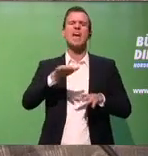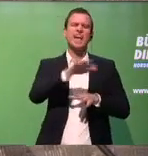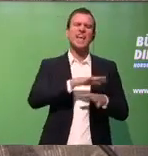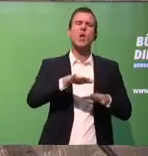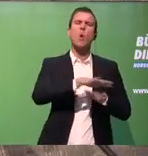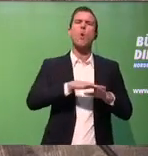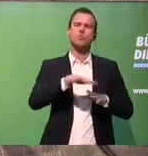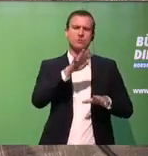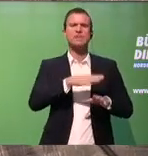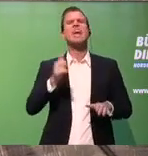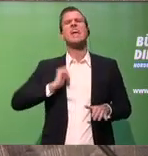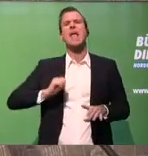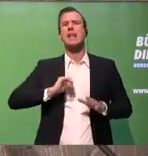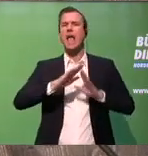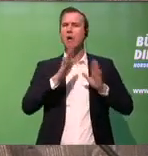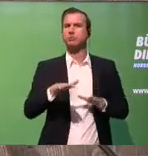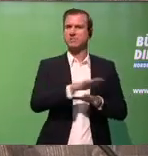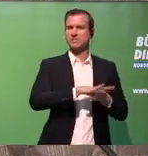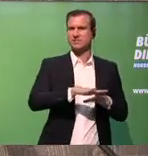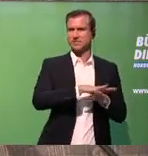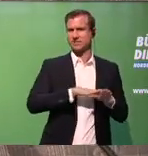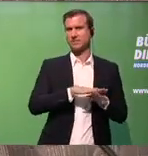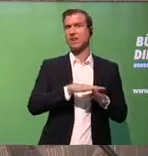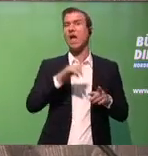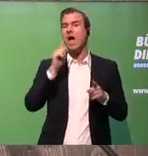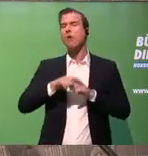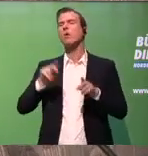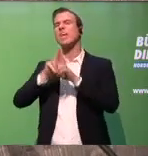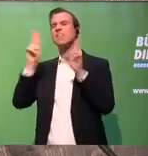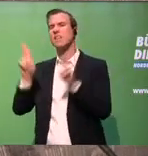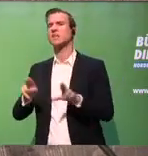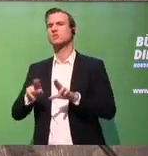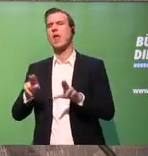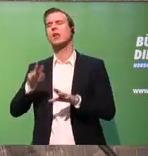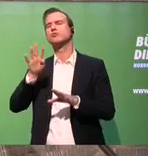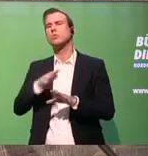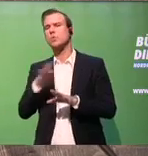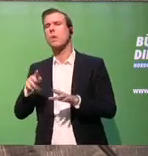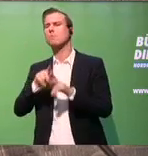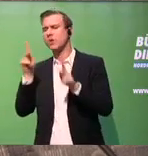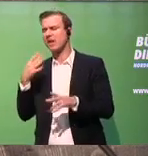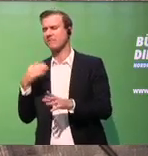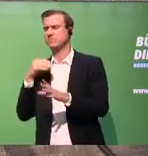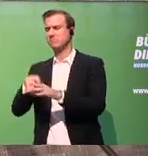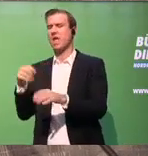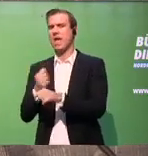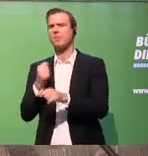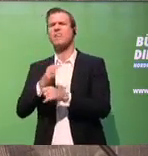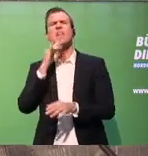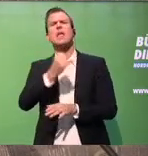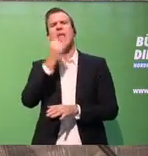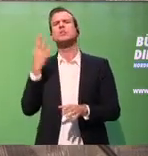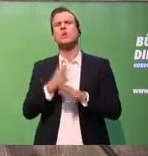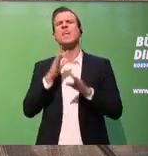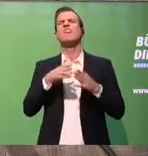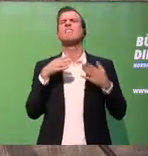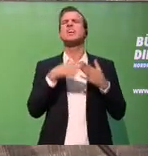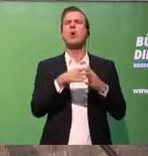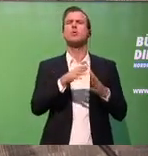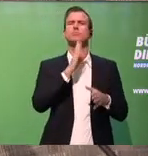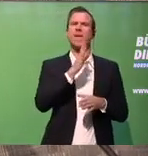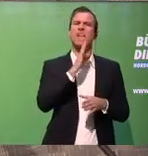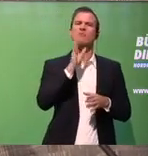Strukturpolitik im Kreis Recklinghausen. Auch in internationalen Strukturprojekten habe ich gearbeitet. Seit vielen Jahren bin ich Fraktionssprecherin der Grünen